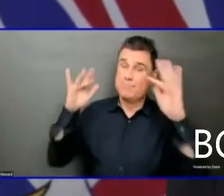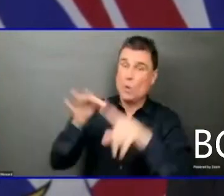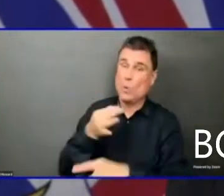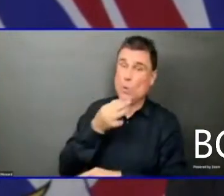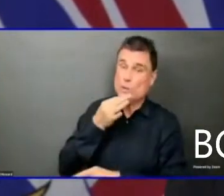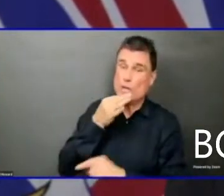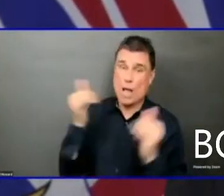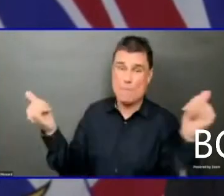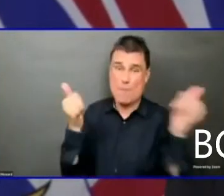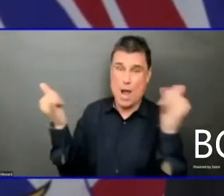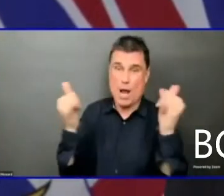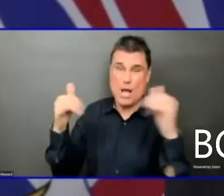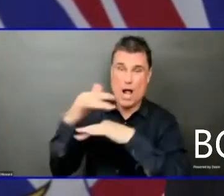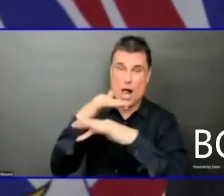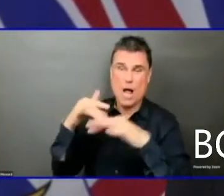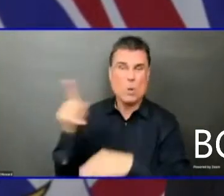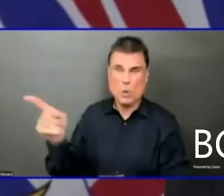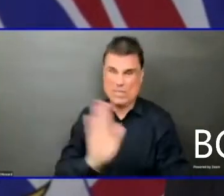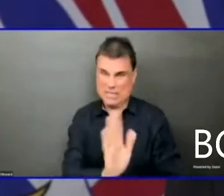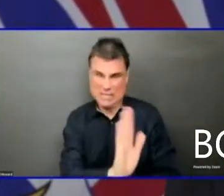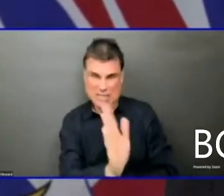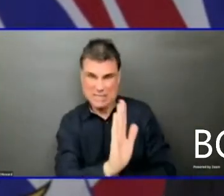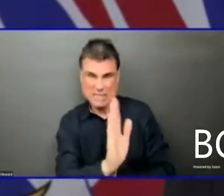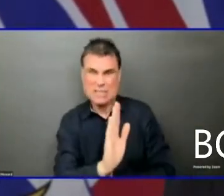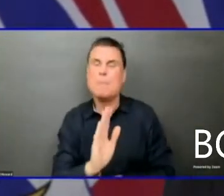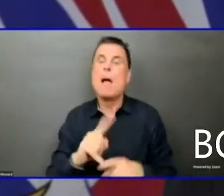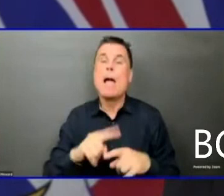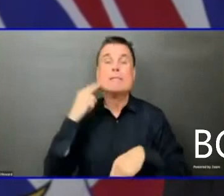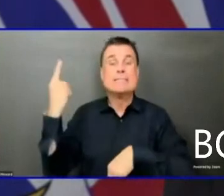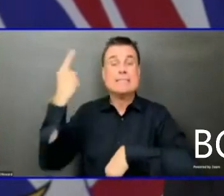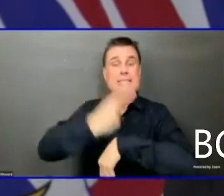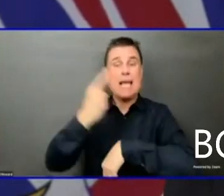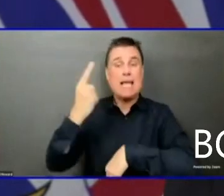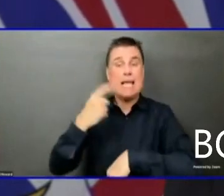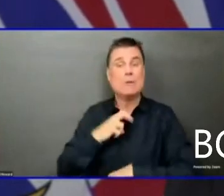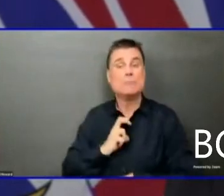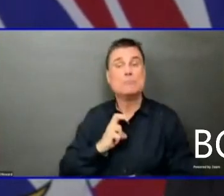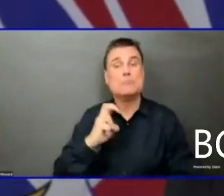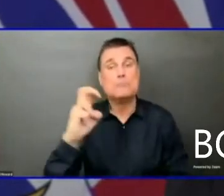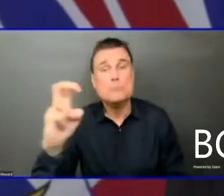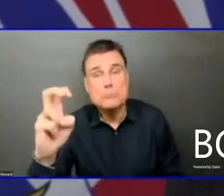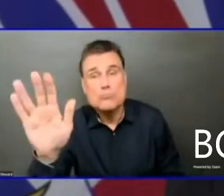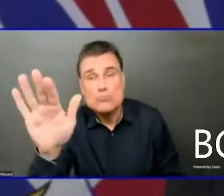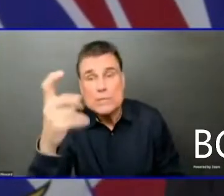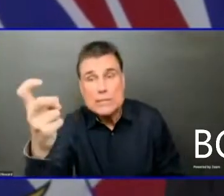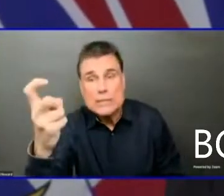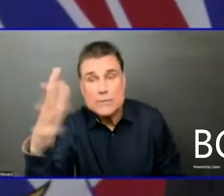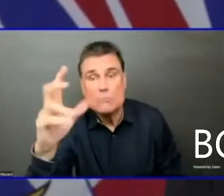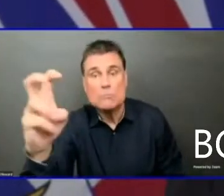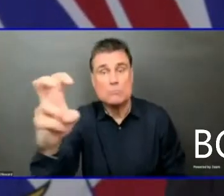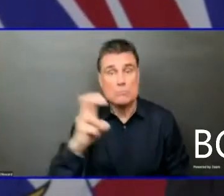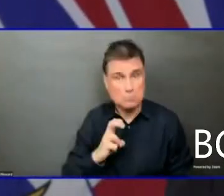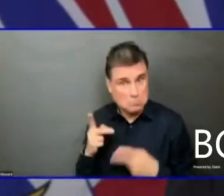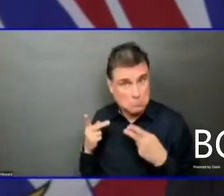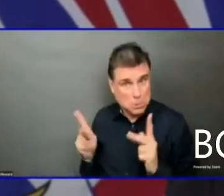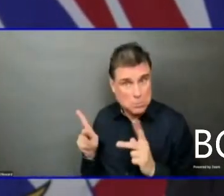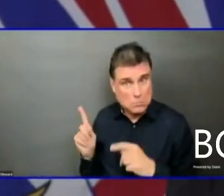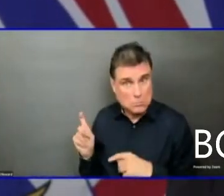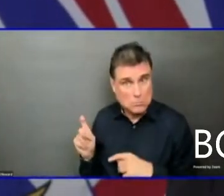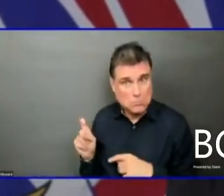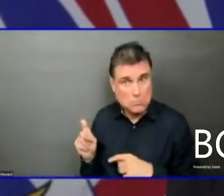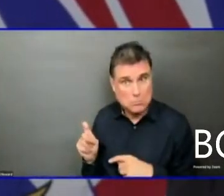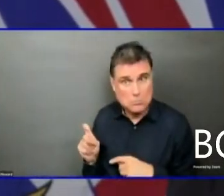啊，就是我也是这个问题了。他说一天的来回是 OK 的，但是你是说了不能快